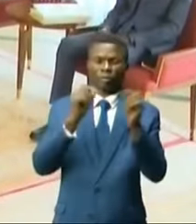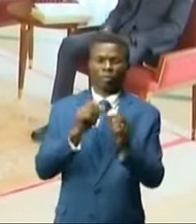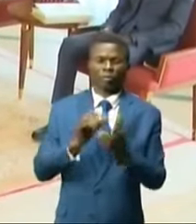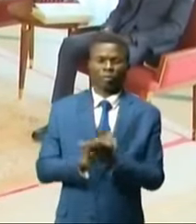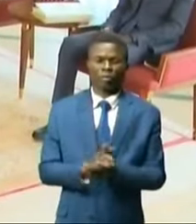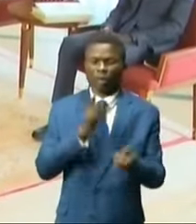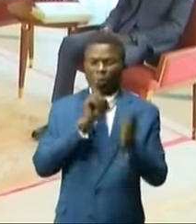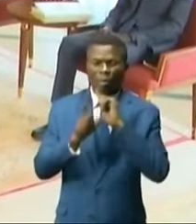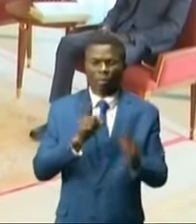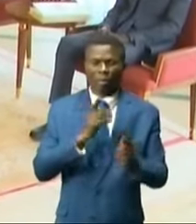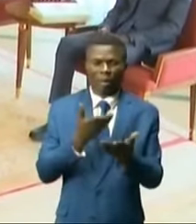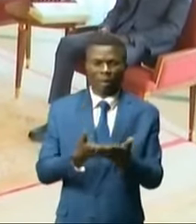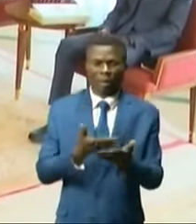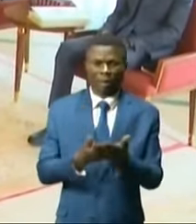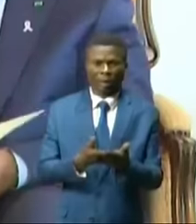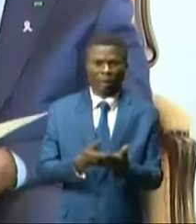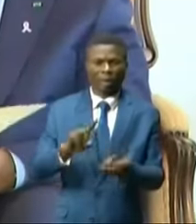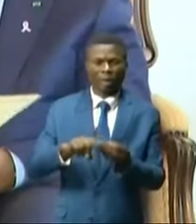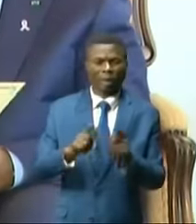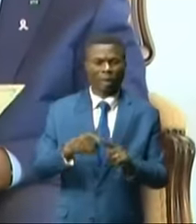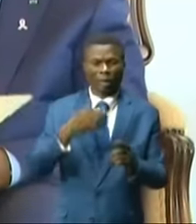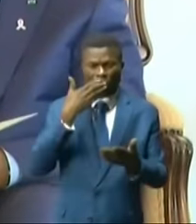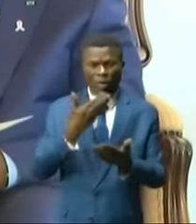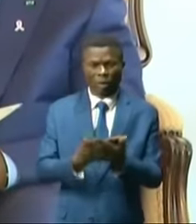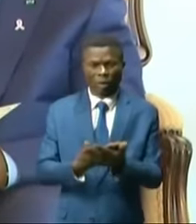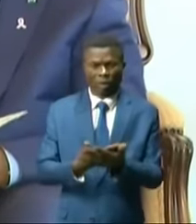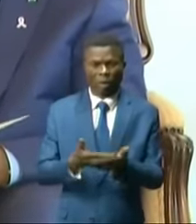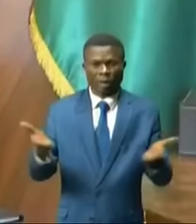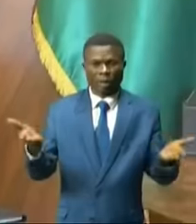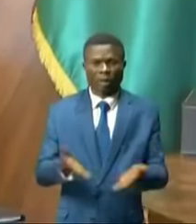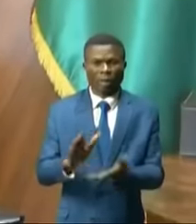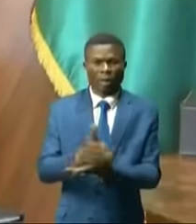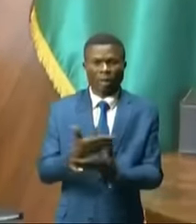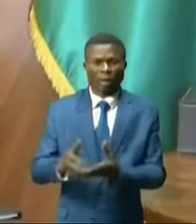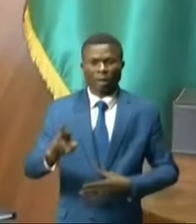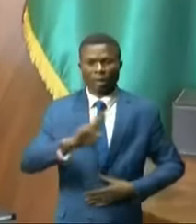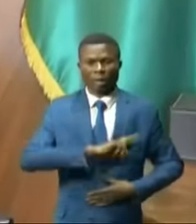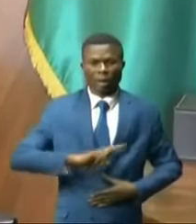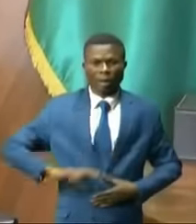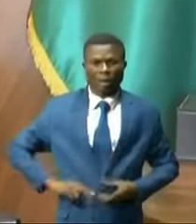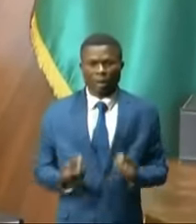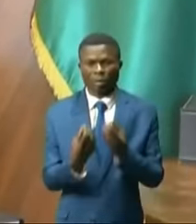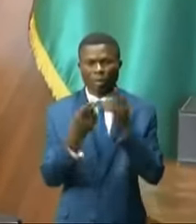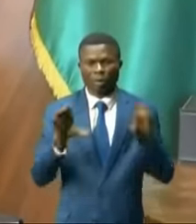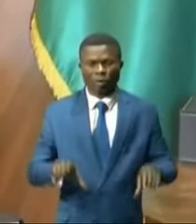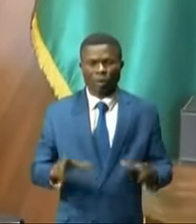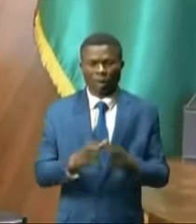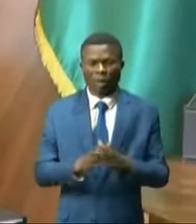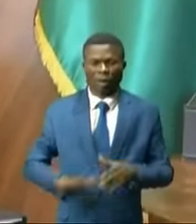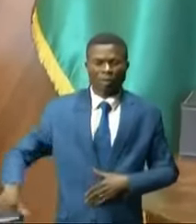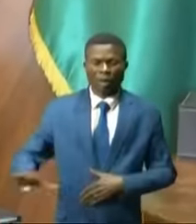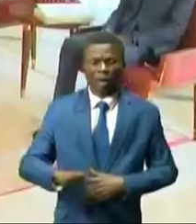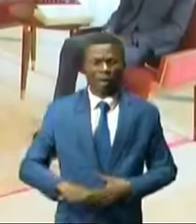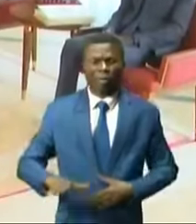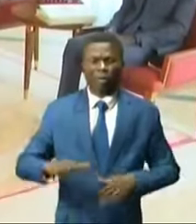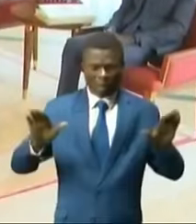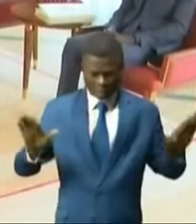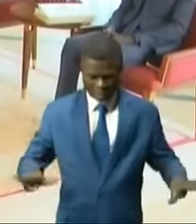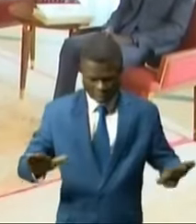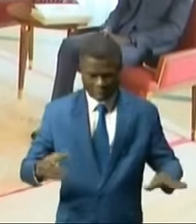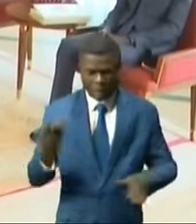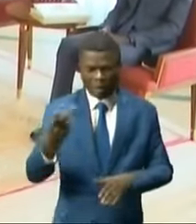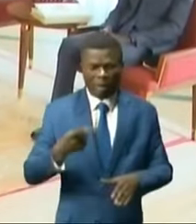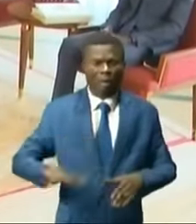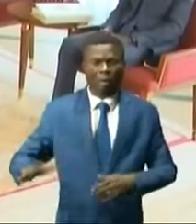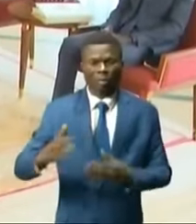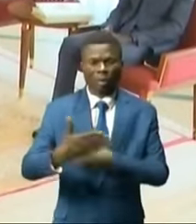Bref échange sur les bonnes relations qui existent entre la RDC et le Sénégal, deux pays frères qui